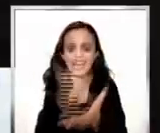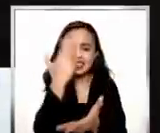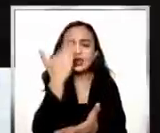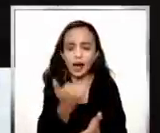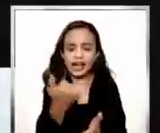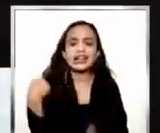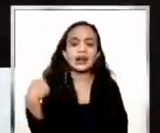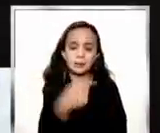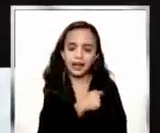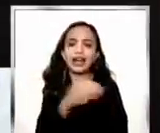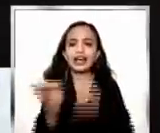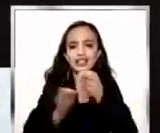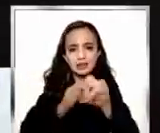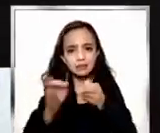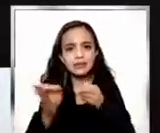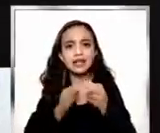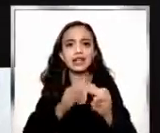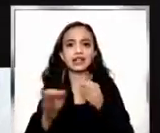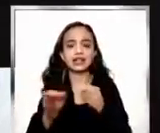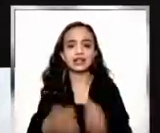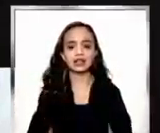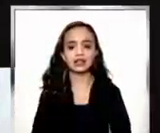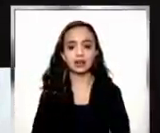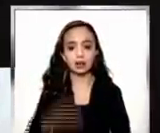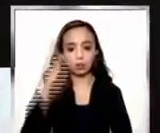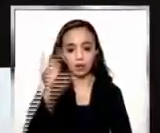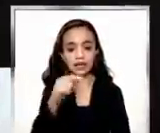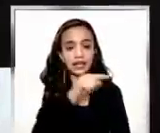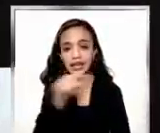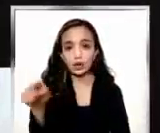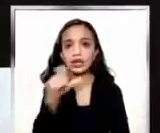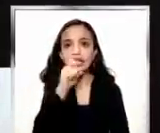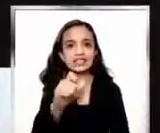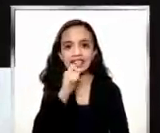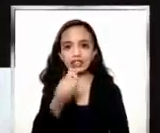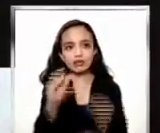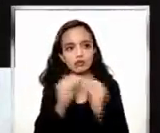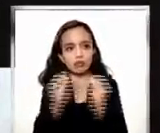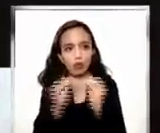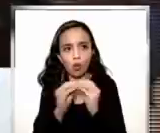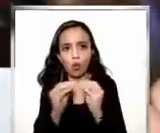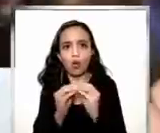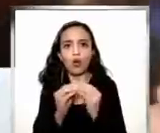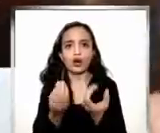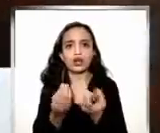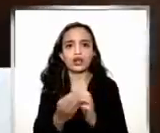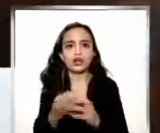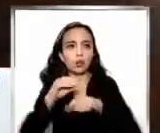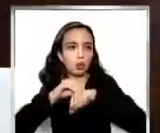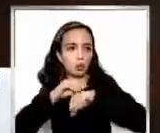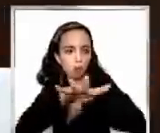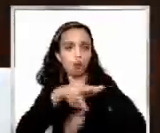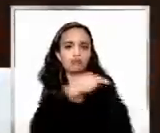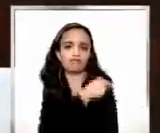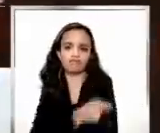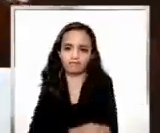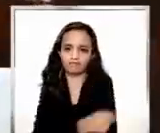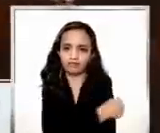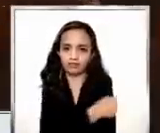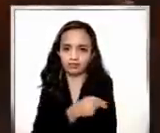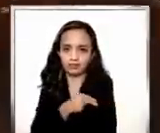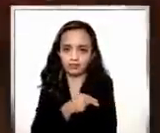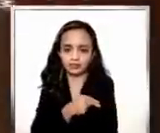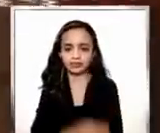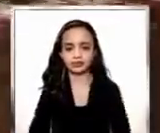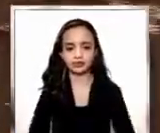saka dito na lang namin ginawa para hindi rin kayo ma-expose sa loob ng ospital. Sa The Chapels